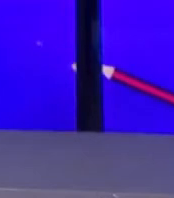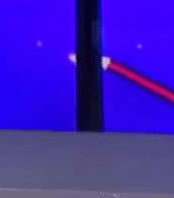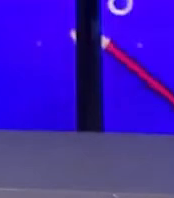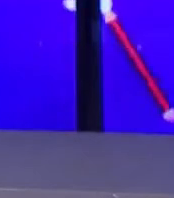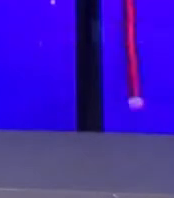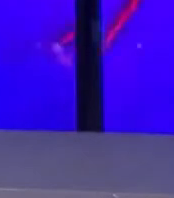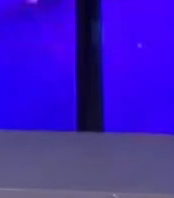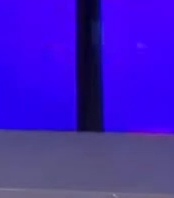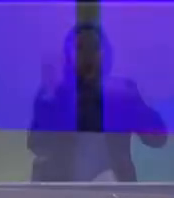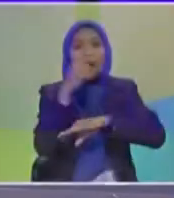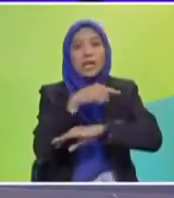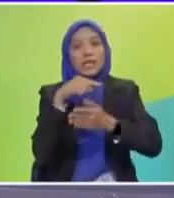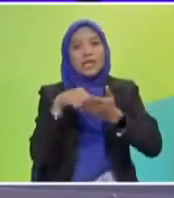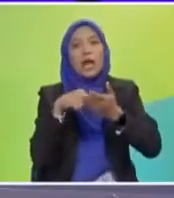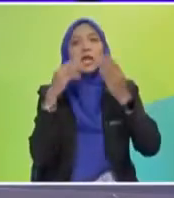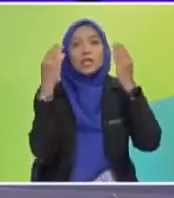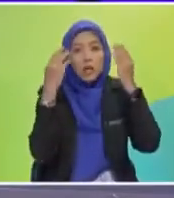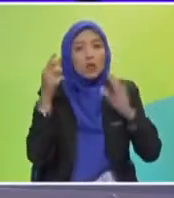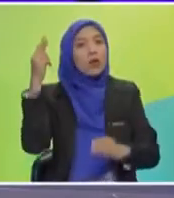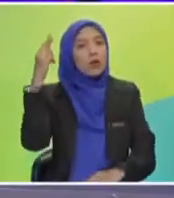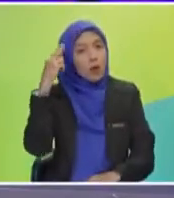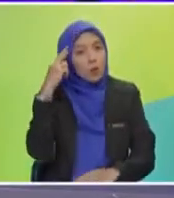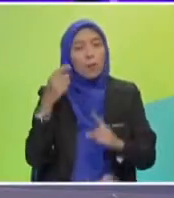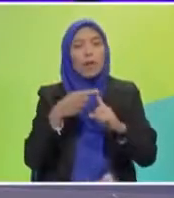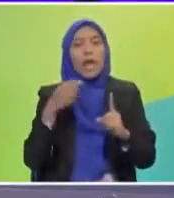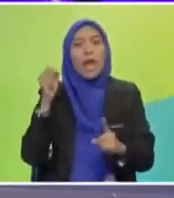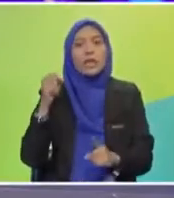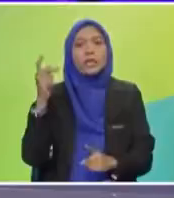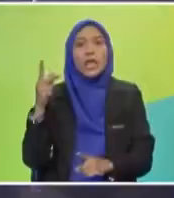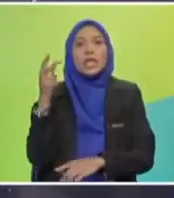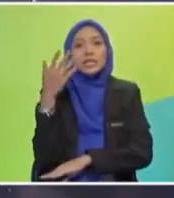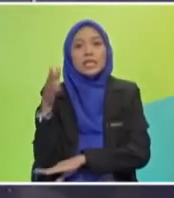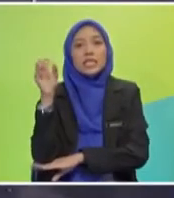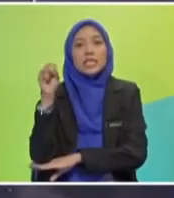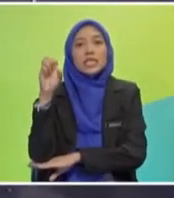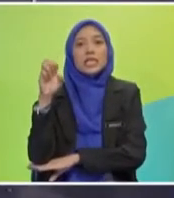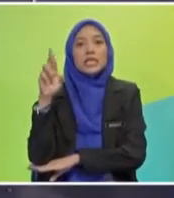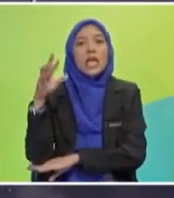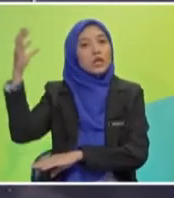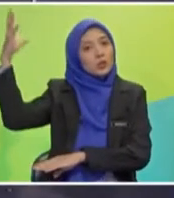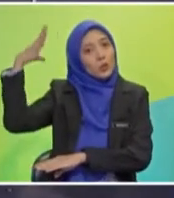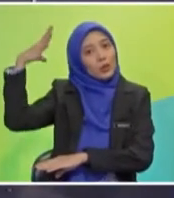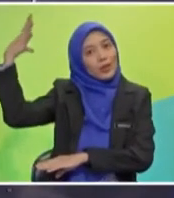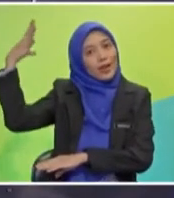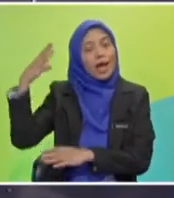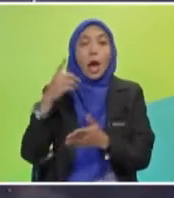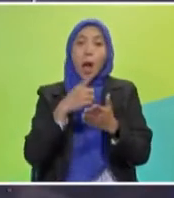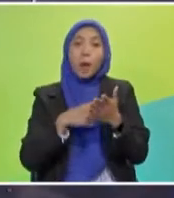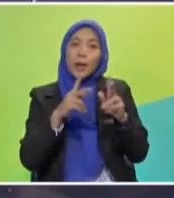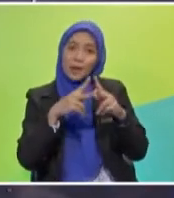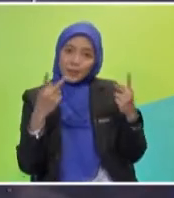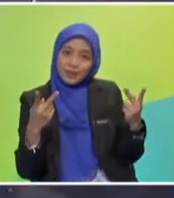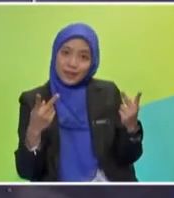pada hari ini iaitu Cikgu Rauf dari SK Seri Suria Kuala Lumpur. Apa khabar cikgu? Khabar baik Nisa. Terima kasih